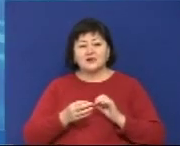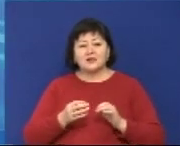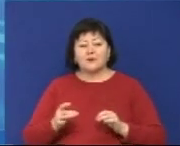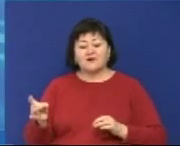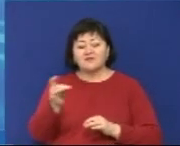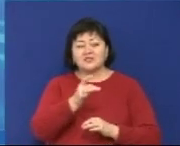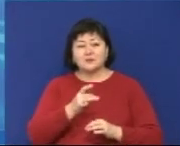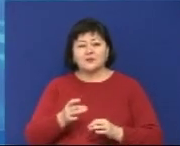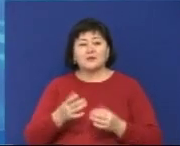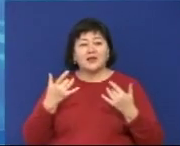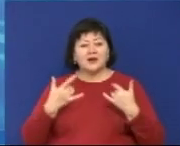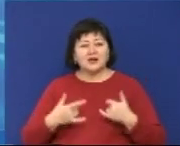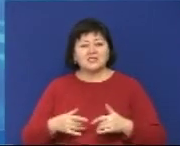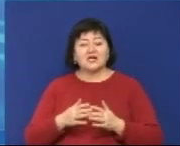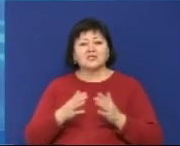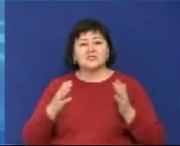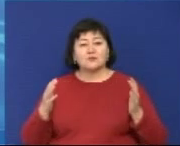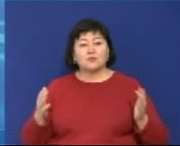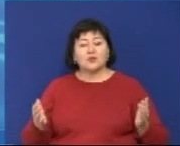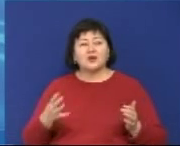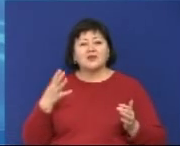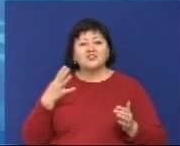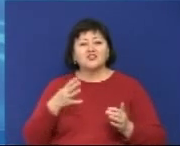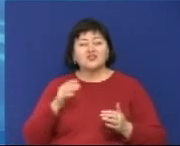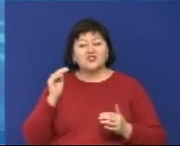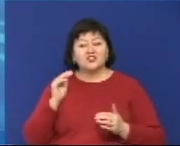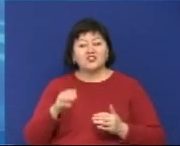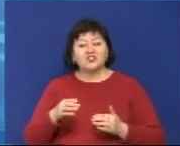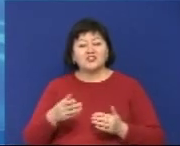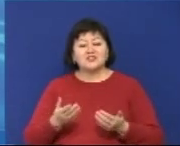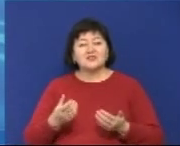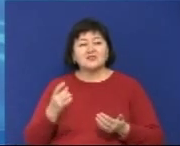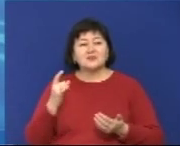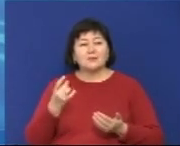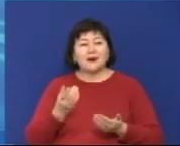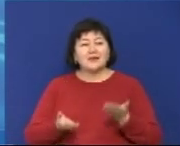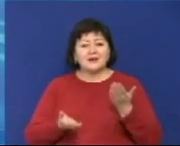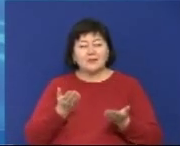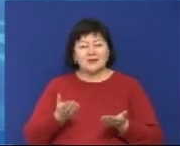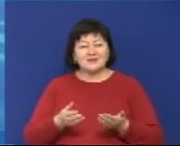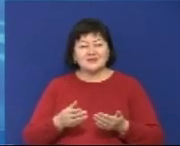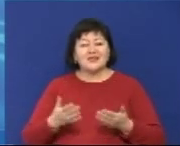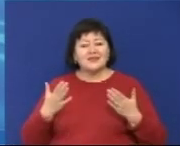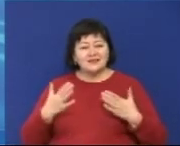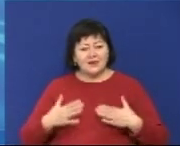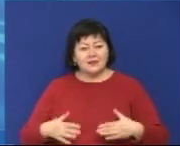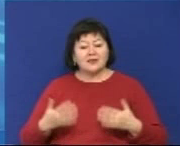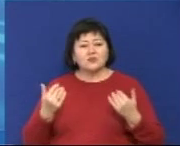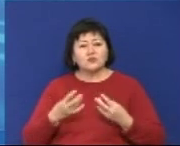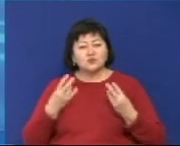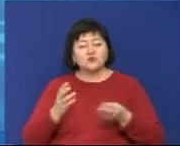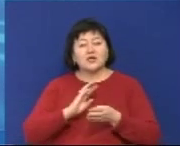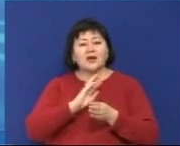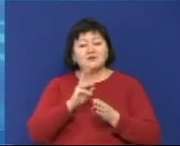тысяч недоношенных детей, из которых 4 тысячи с экстремально низкой массой тела. По ее словам, для решения этой проблемы нужно